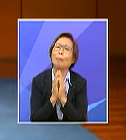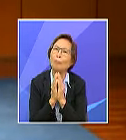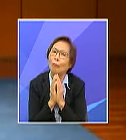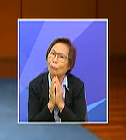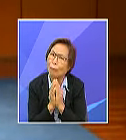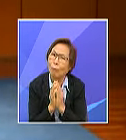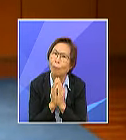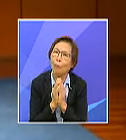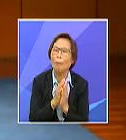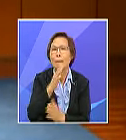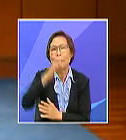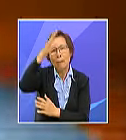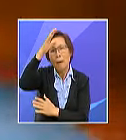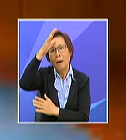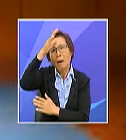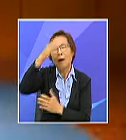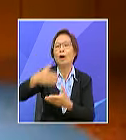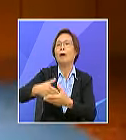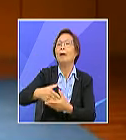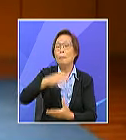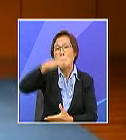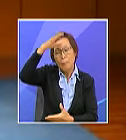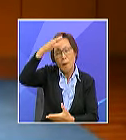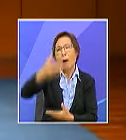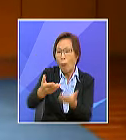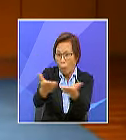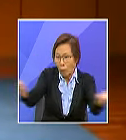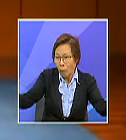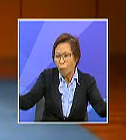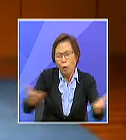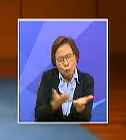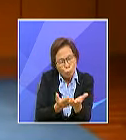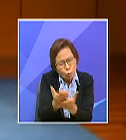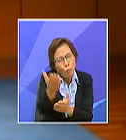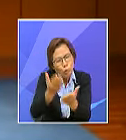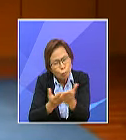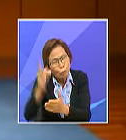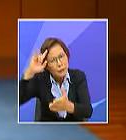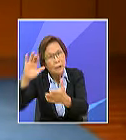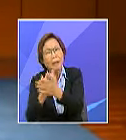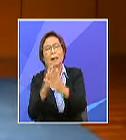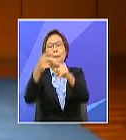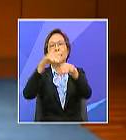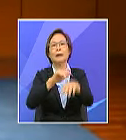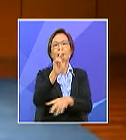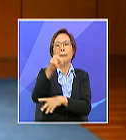supaya ibu-bapak diluar sana berikan kepercayaan kepada GTM